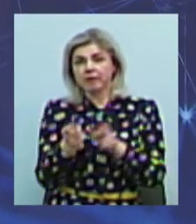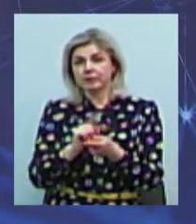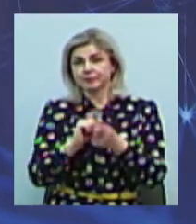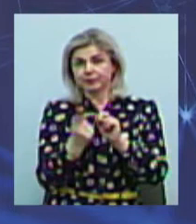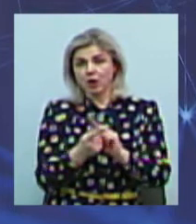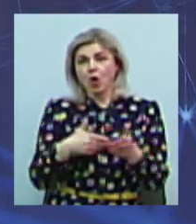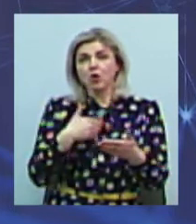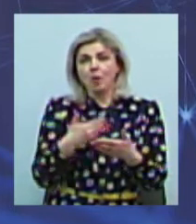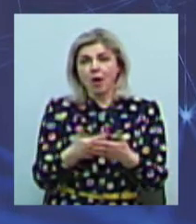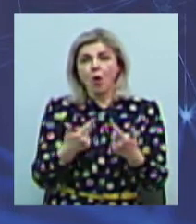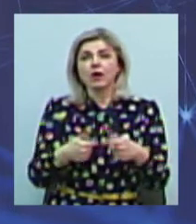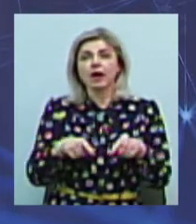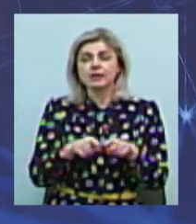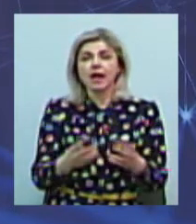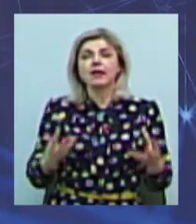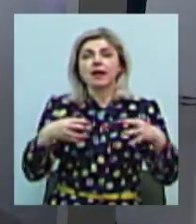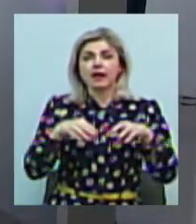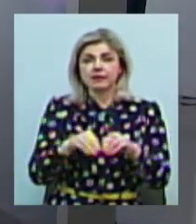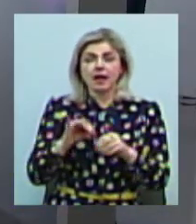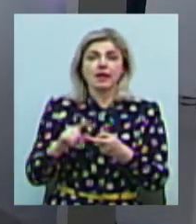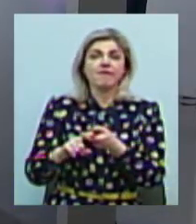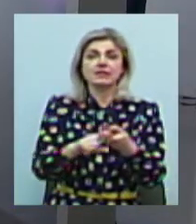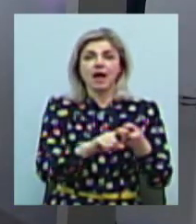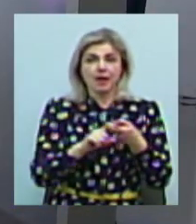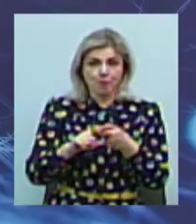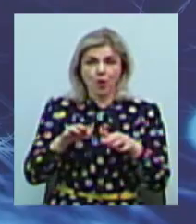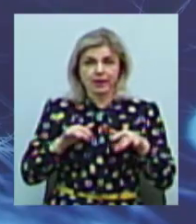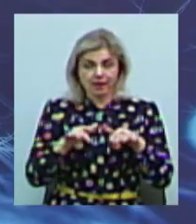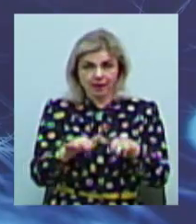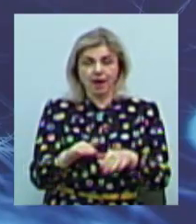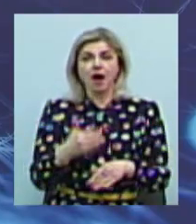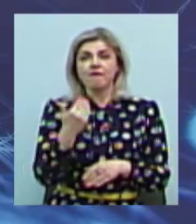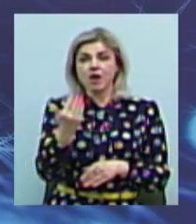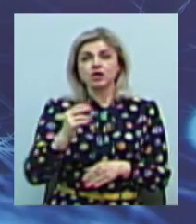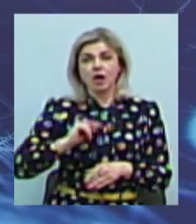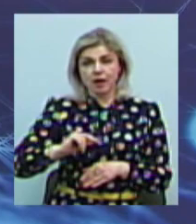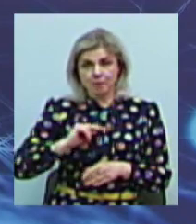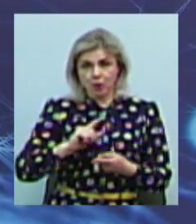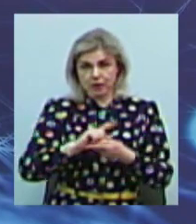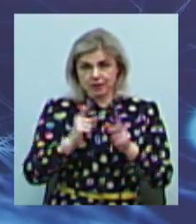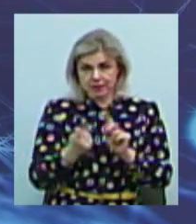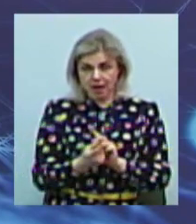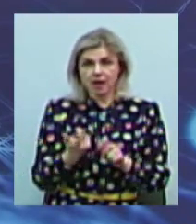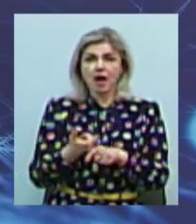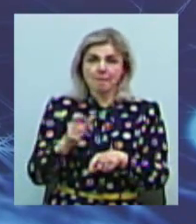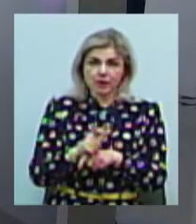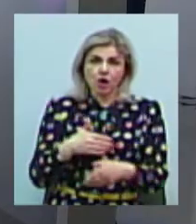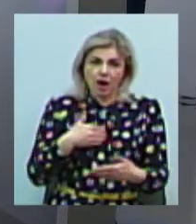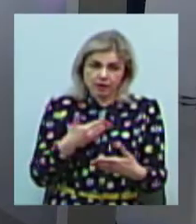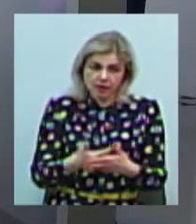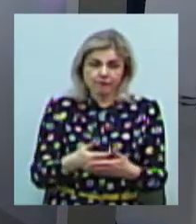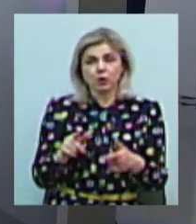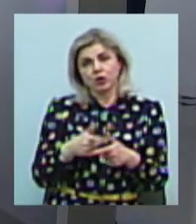громадську організацію «Єднання та взаємодія». Так. Ваша робота стала більш активною?